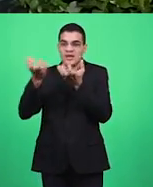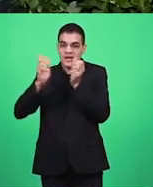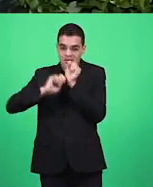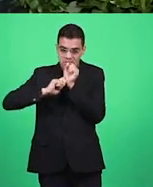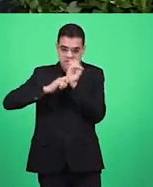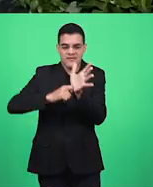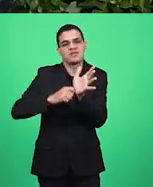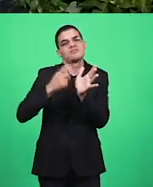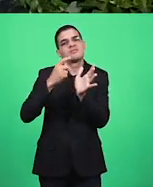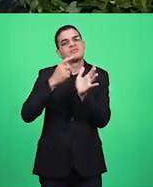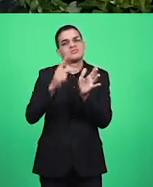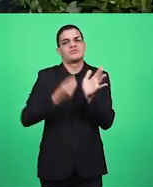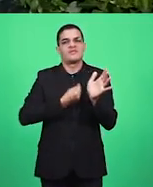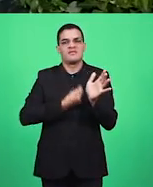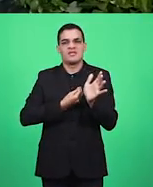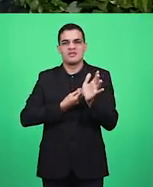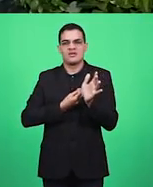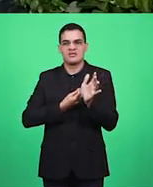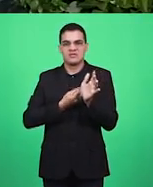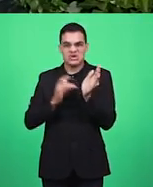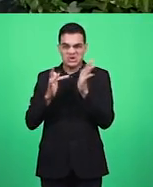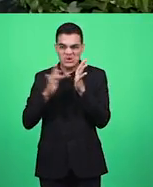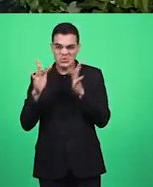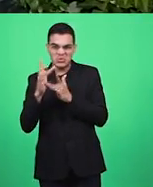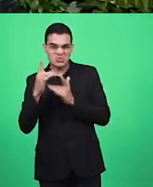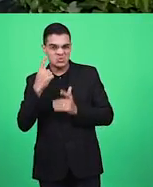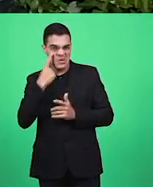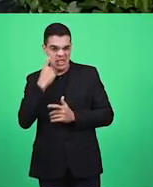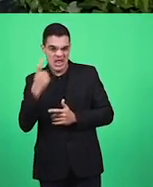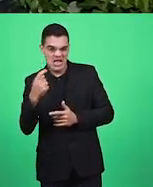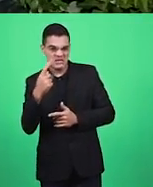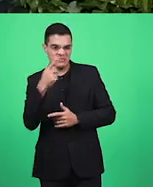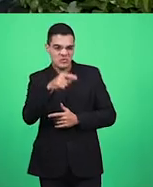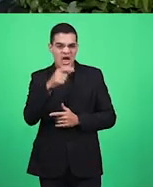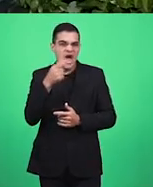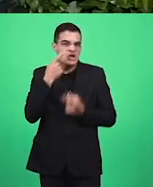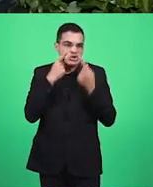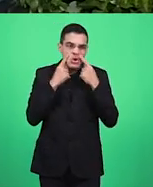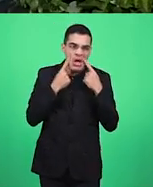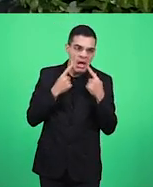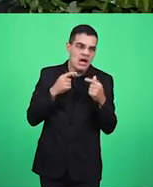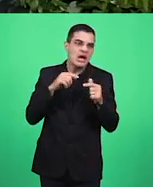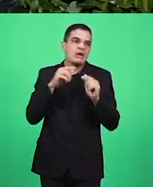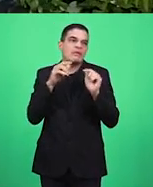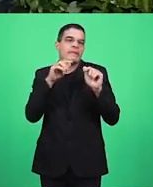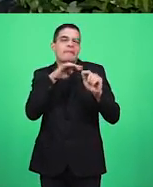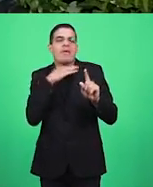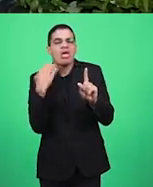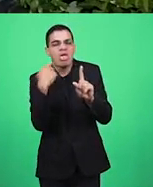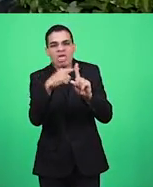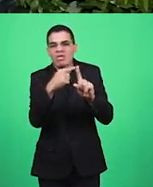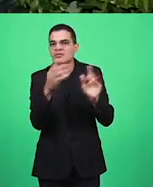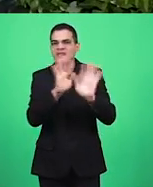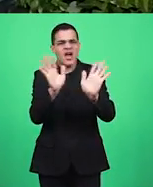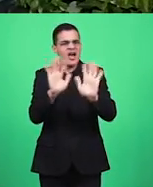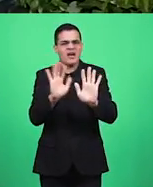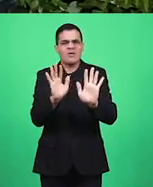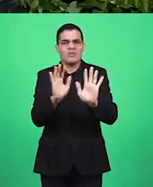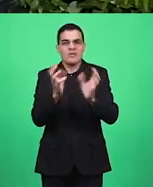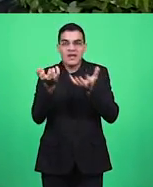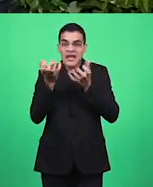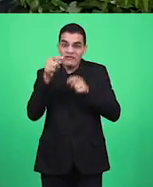открываться мертвым. Он не хочет, чтобы никто не плакал, что он умер. Он хочет, чтобы ты понял, что он